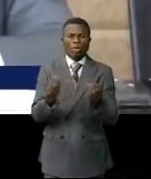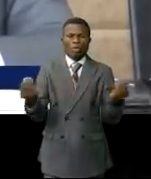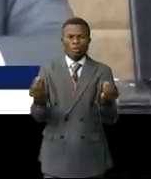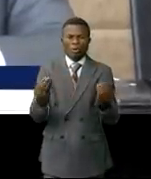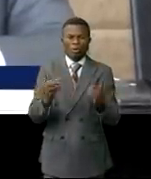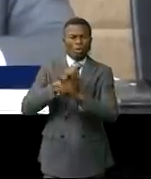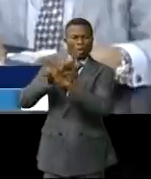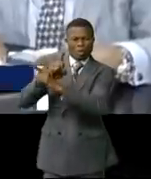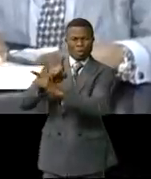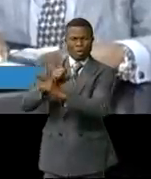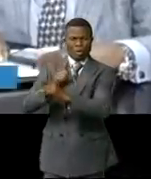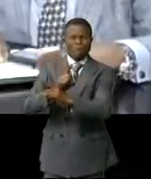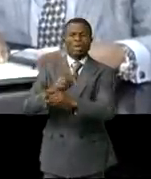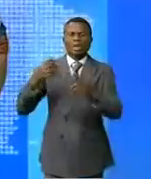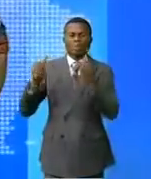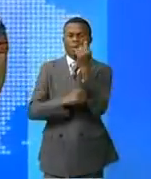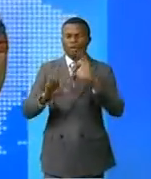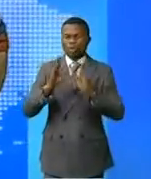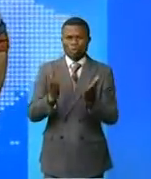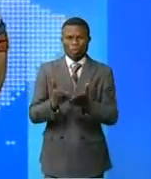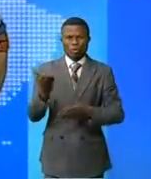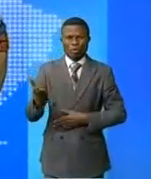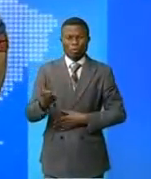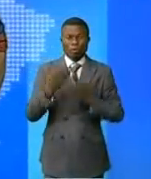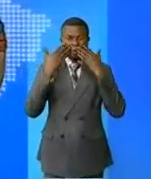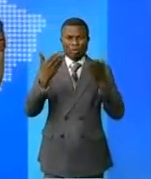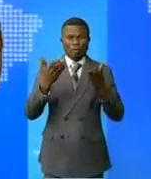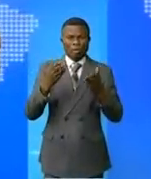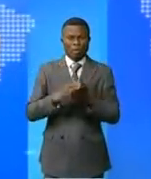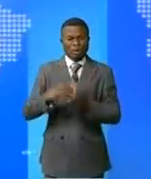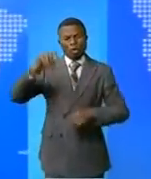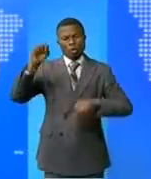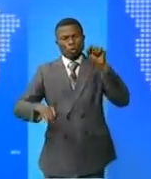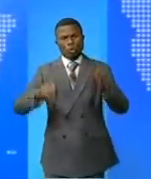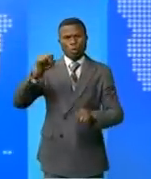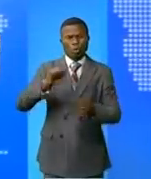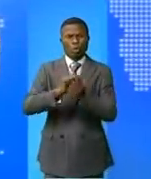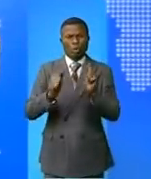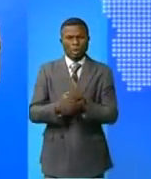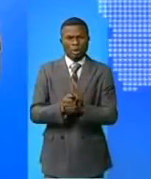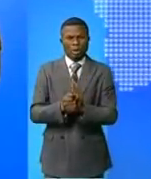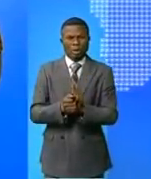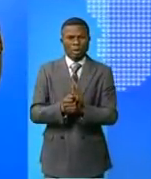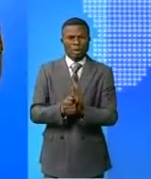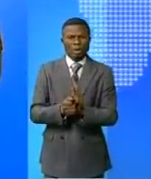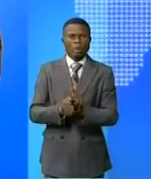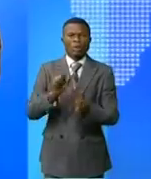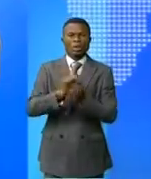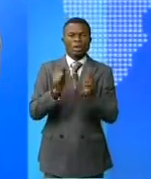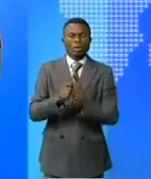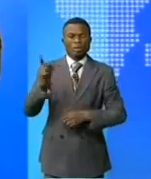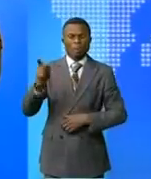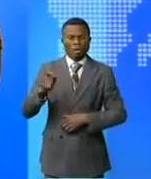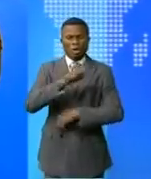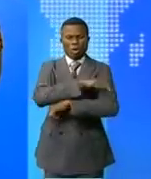la protection du public. Fini les tâtonnements sur le démantèlement du réacteur Tricot 2 du